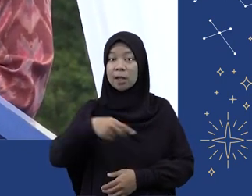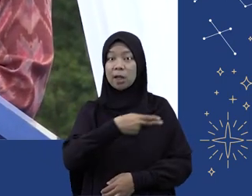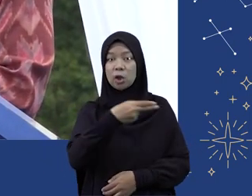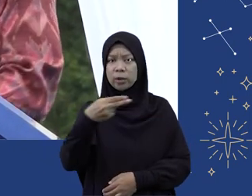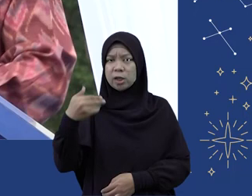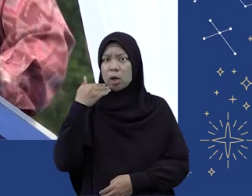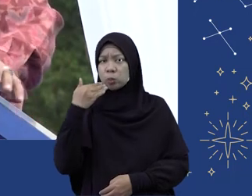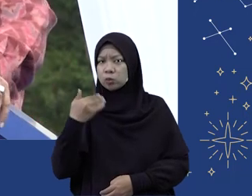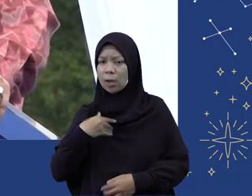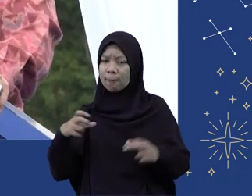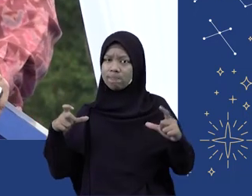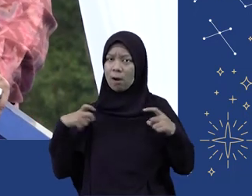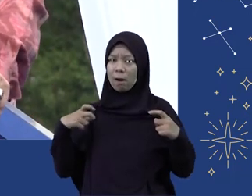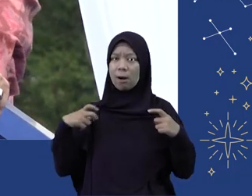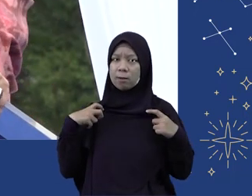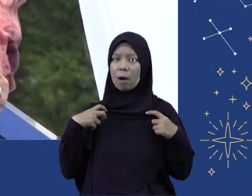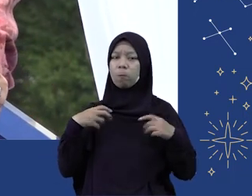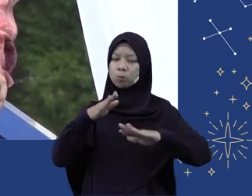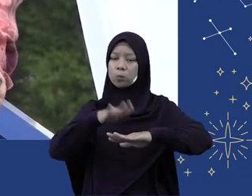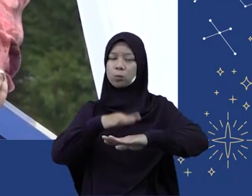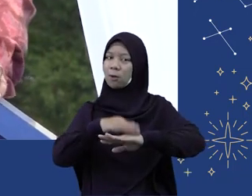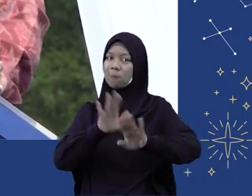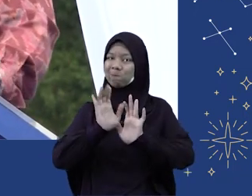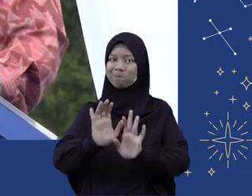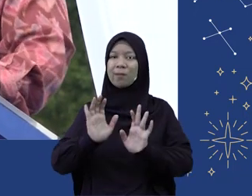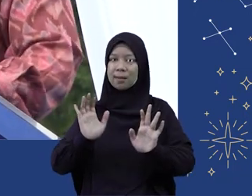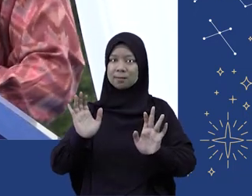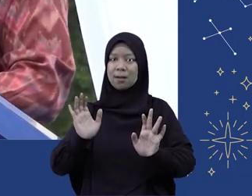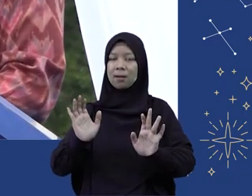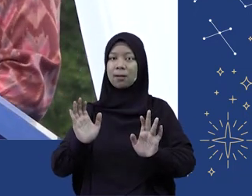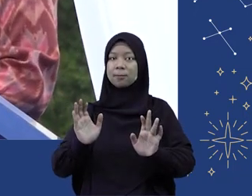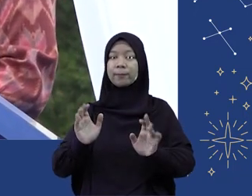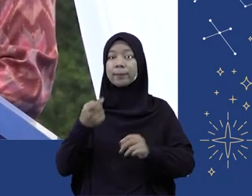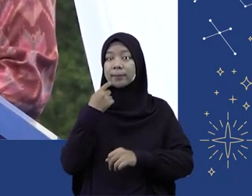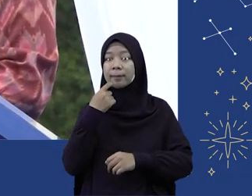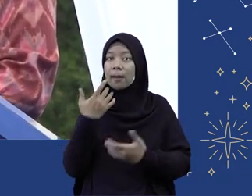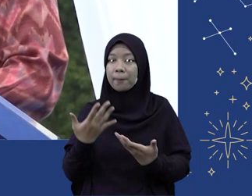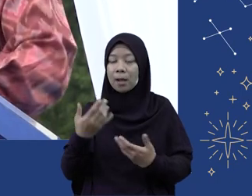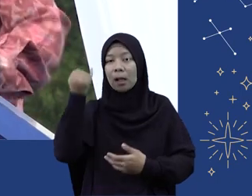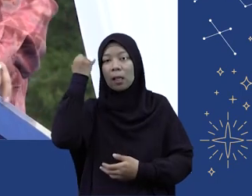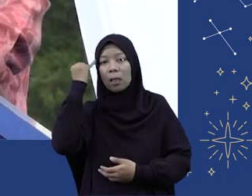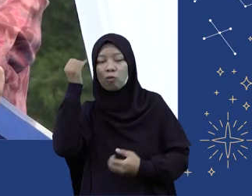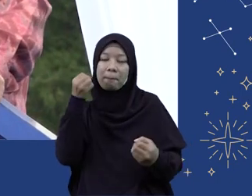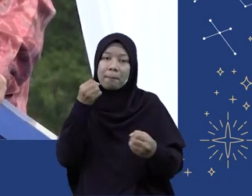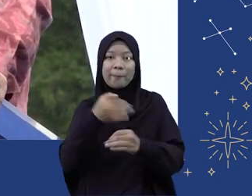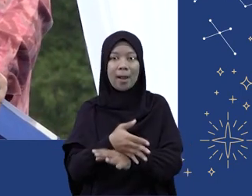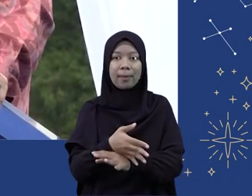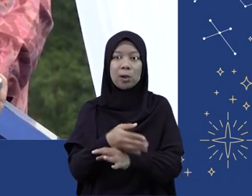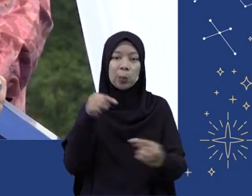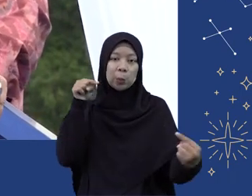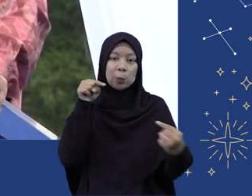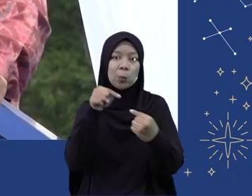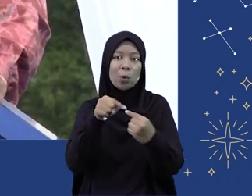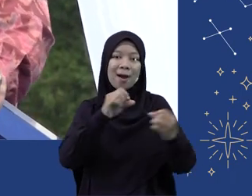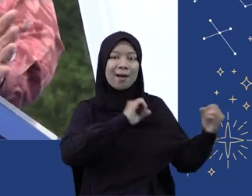kekayaan tradisional yang panjang dalam pengetahuan dan praktek yang berkaitan dengan